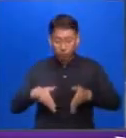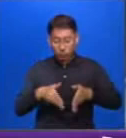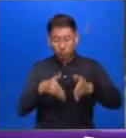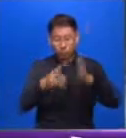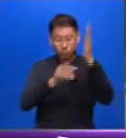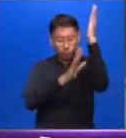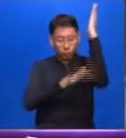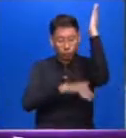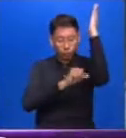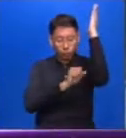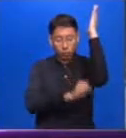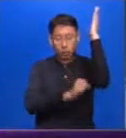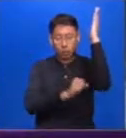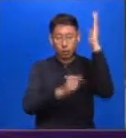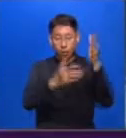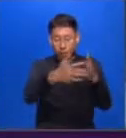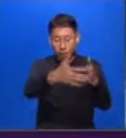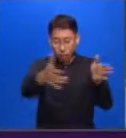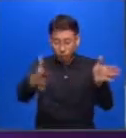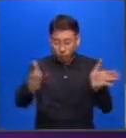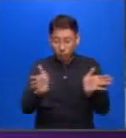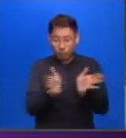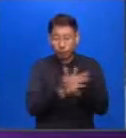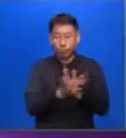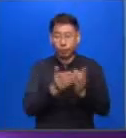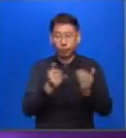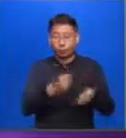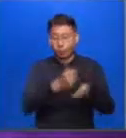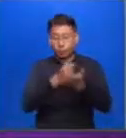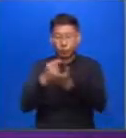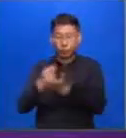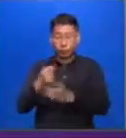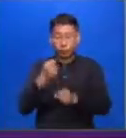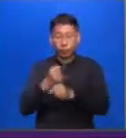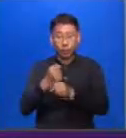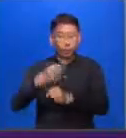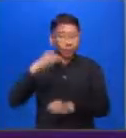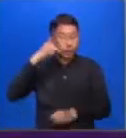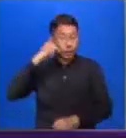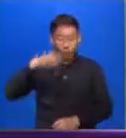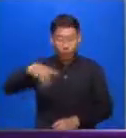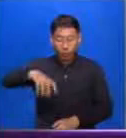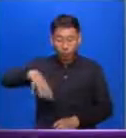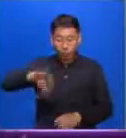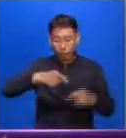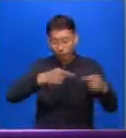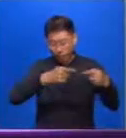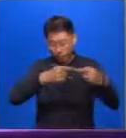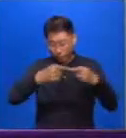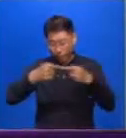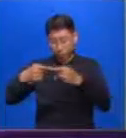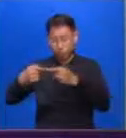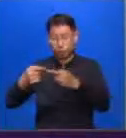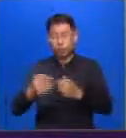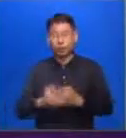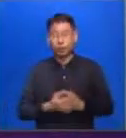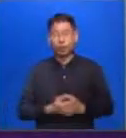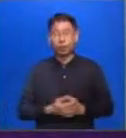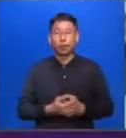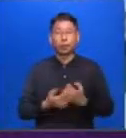ปล่อยน้ำจากอ่างเก็บน้ำคลองสะเดานะคะมาช่วยในการสนับสนุนการผลิตน้ำประปาอย่างต่อเนื่อง